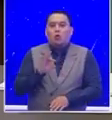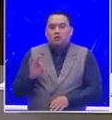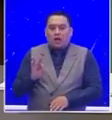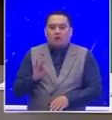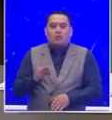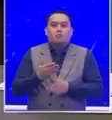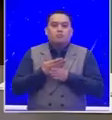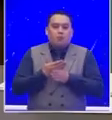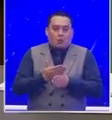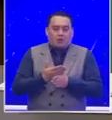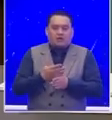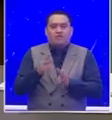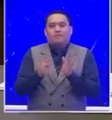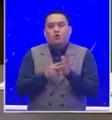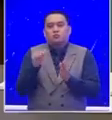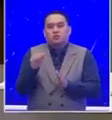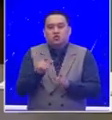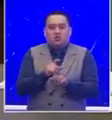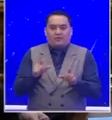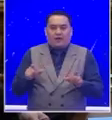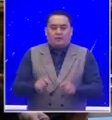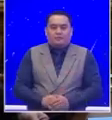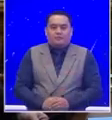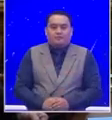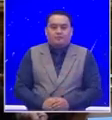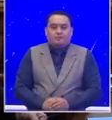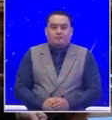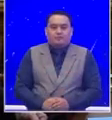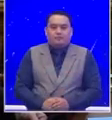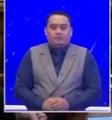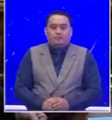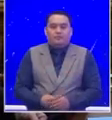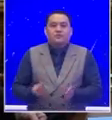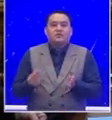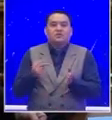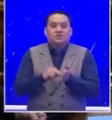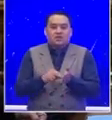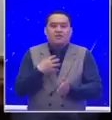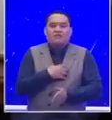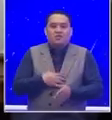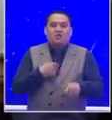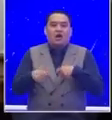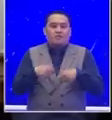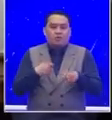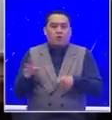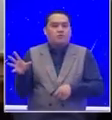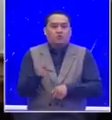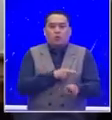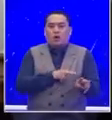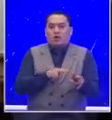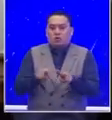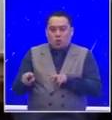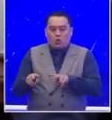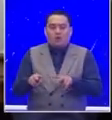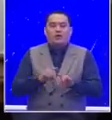оказана помощь около 8 тысячам жителям. Цены на социально значимые товары под контролем, резюмировал